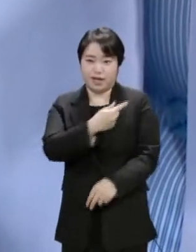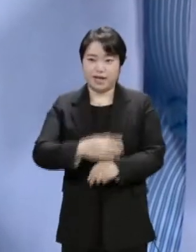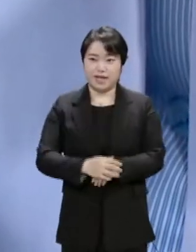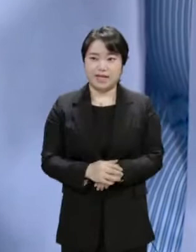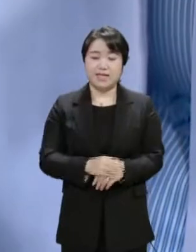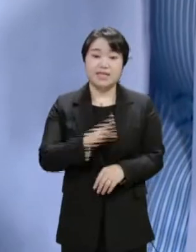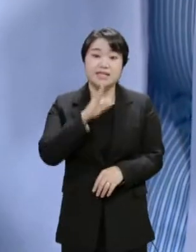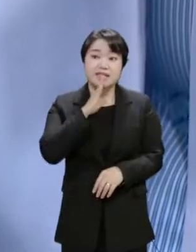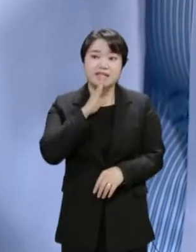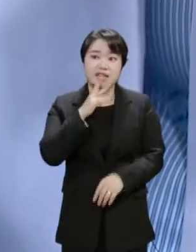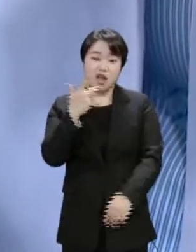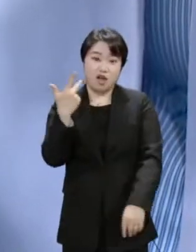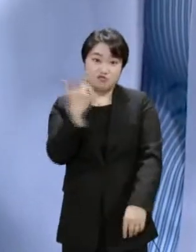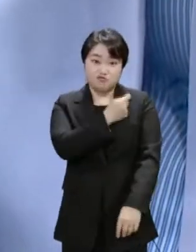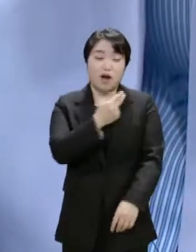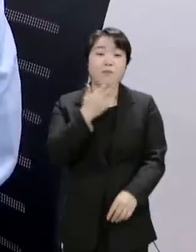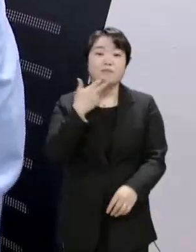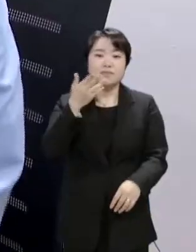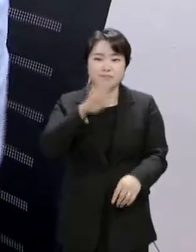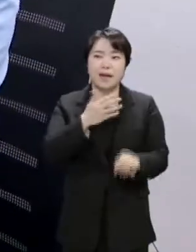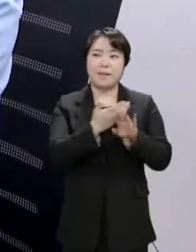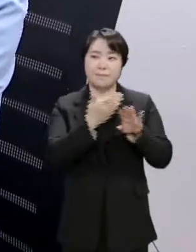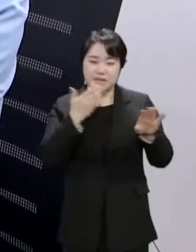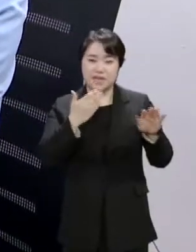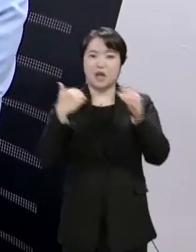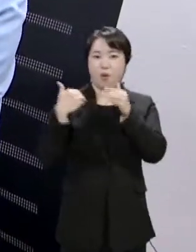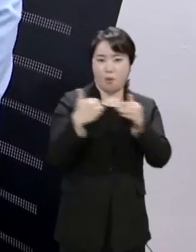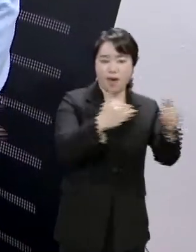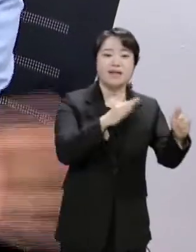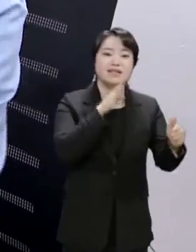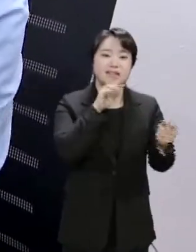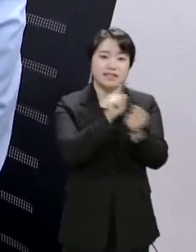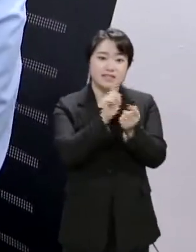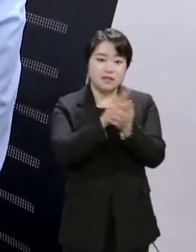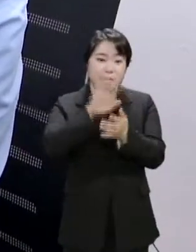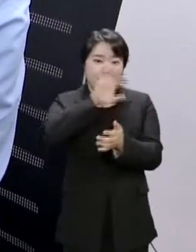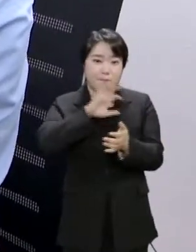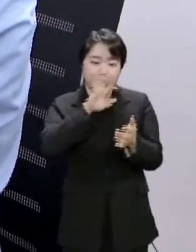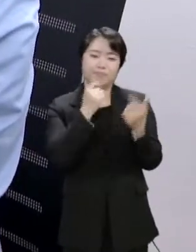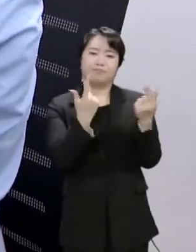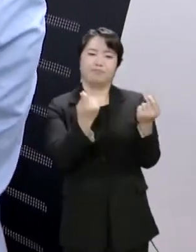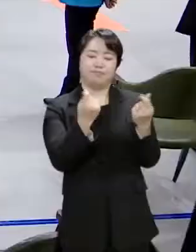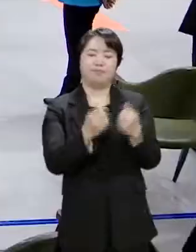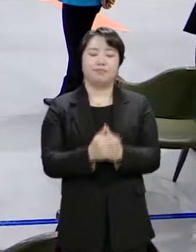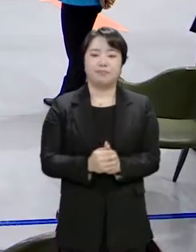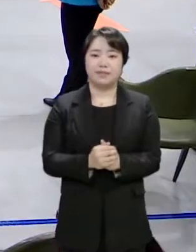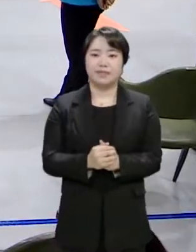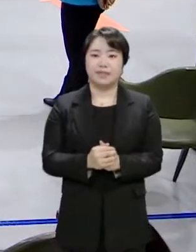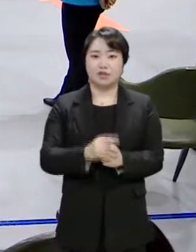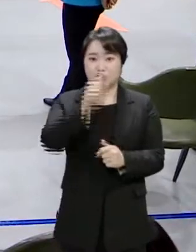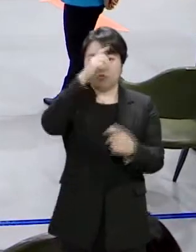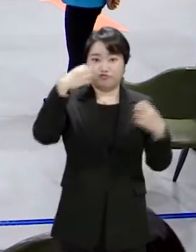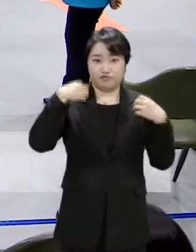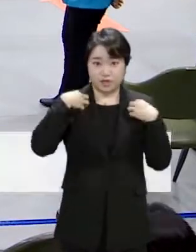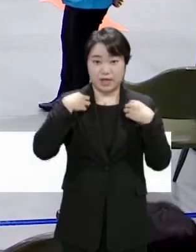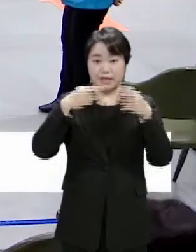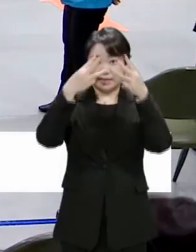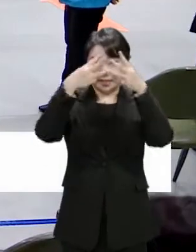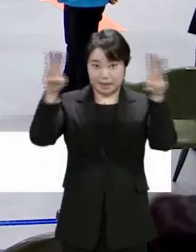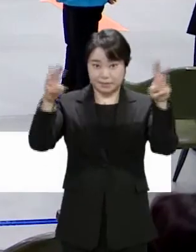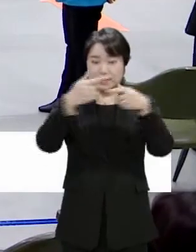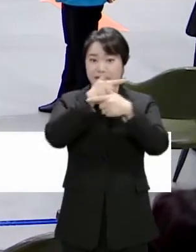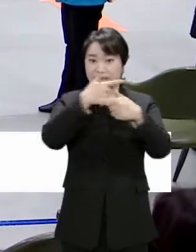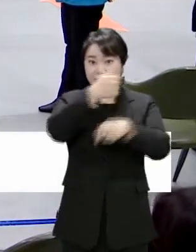근육주사입니다. 진짜 주사를 놓지 않지만 백신 접종 과정이 실전처럼 진행되는 현장. 성동구청 3층 대강당에